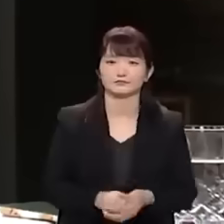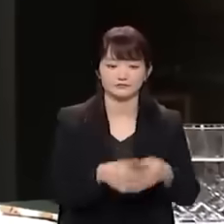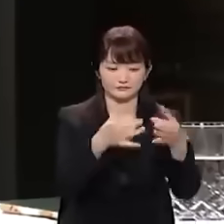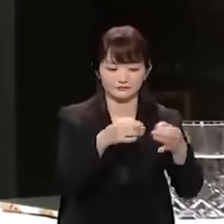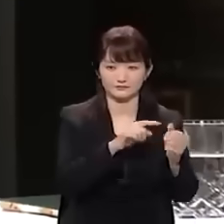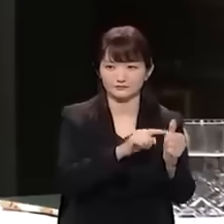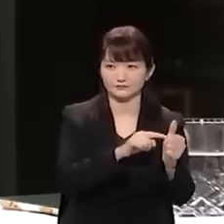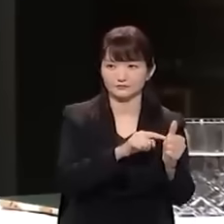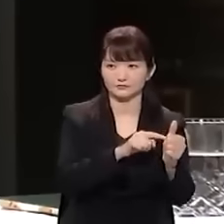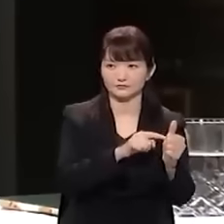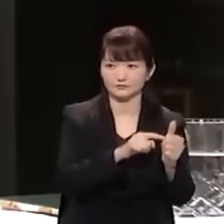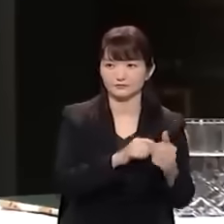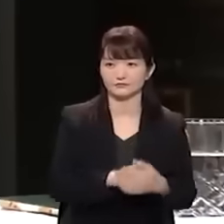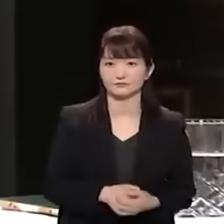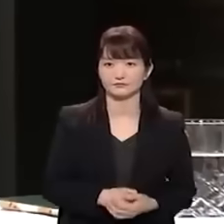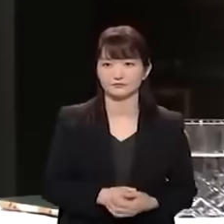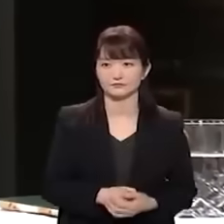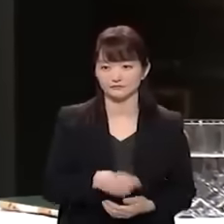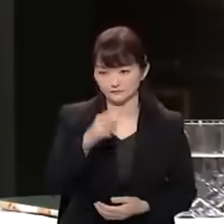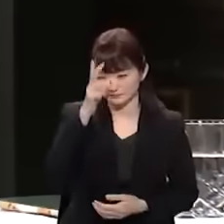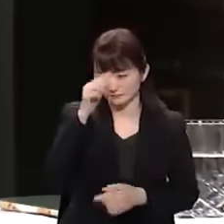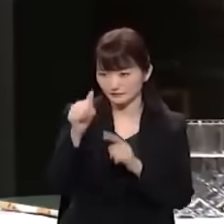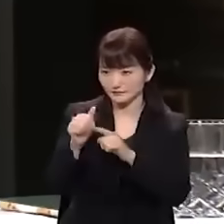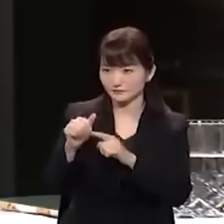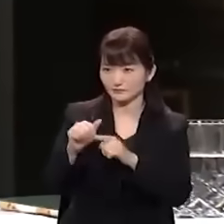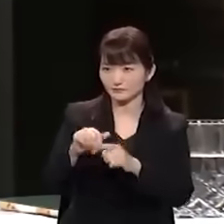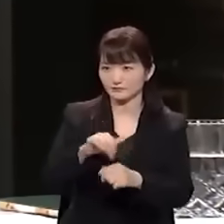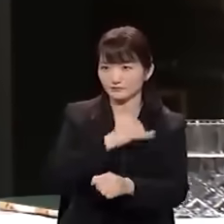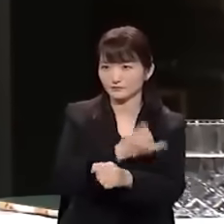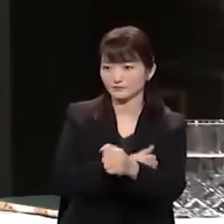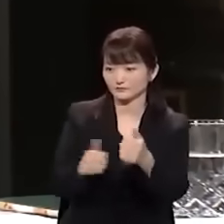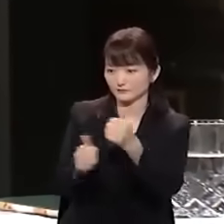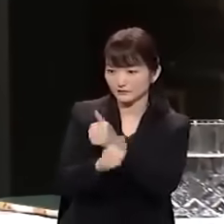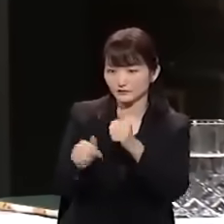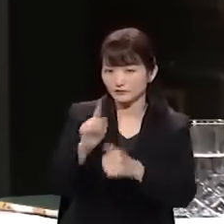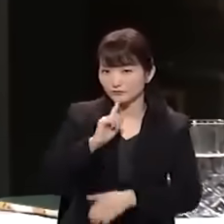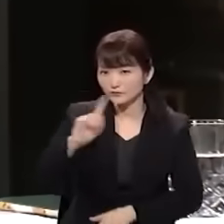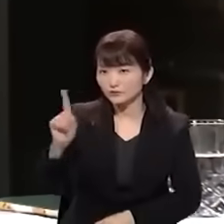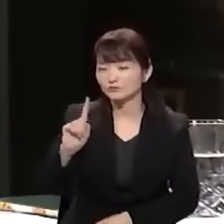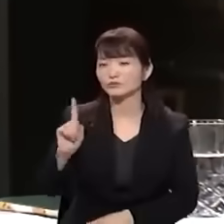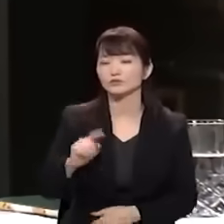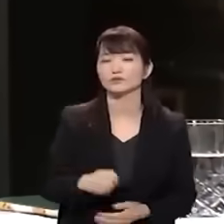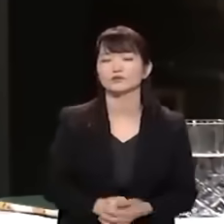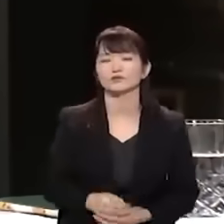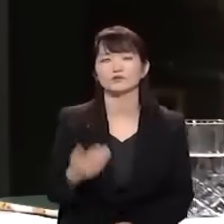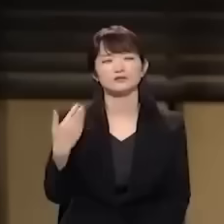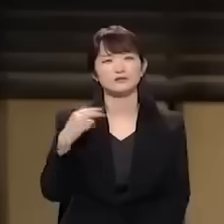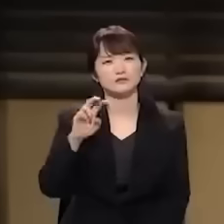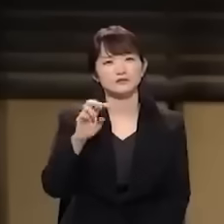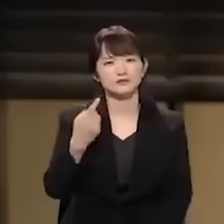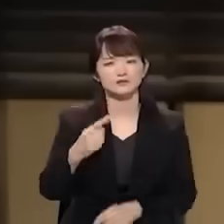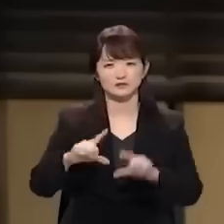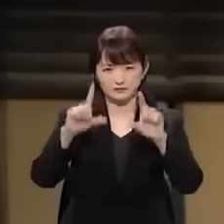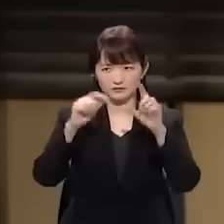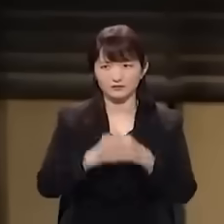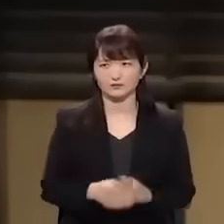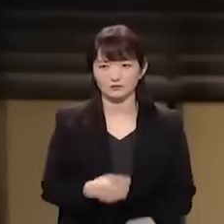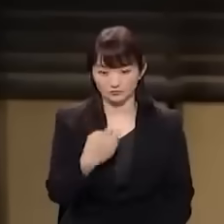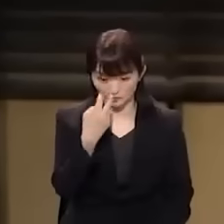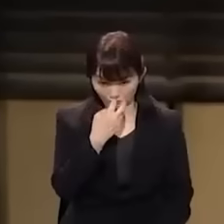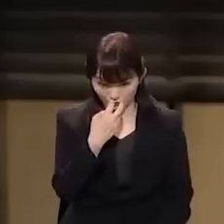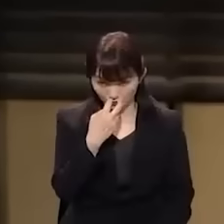시치이 뭐 경찰을 인권위에 재소를 하 아 이런 거 좀 안 했으면 좋겠는데 그래요 기억이 날 겁니다 지난 21일입니다 조사를